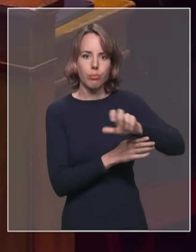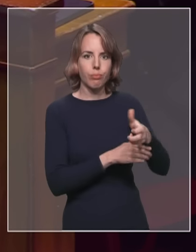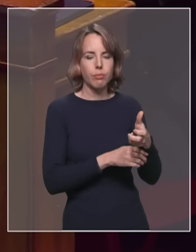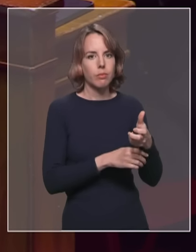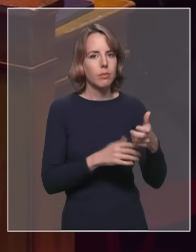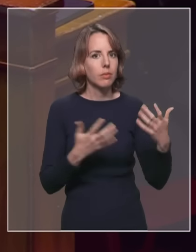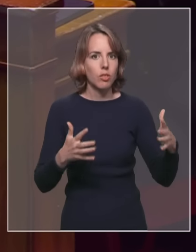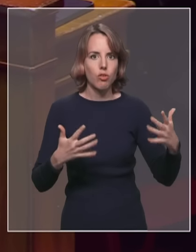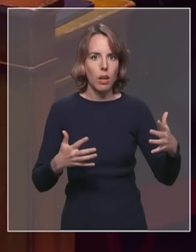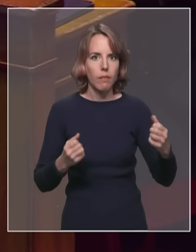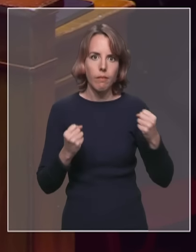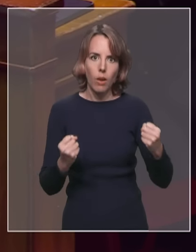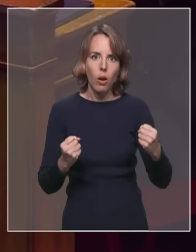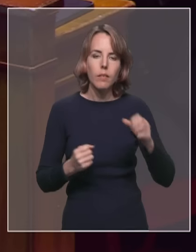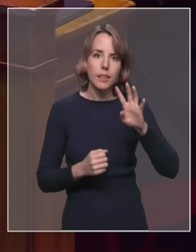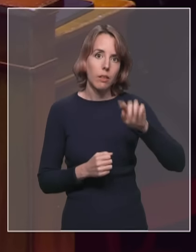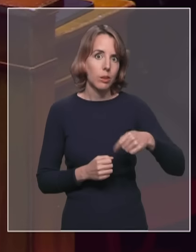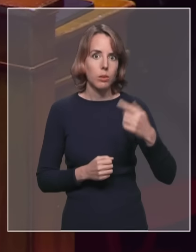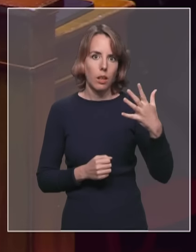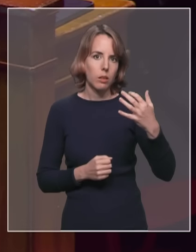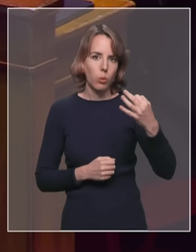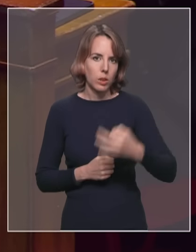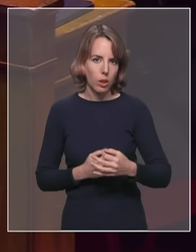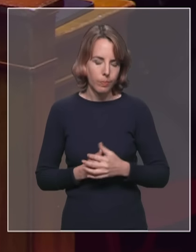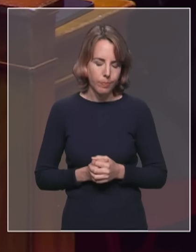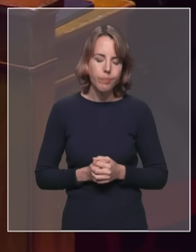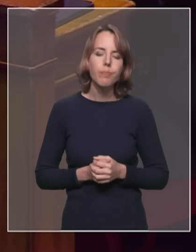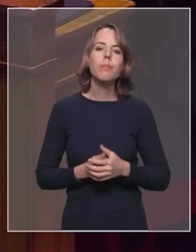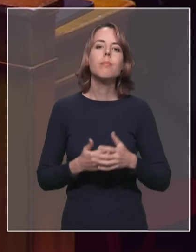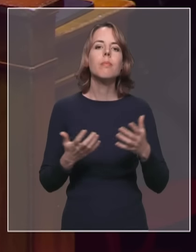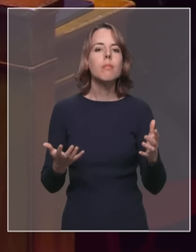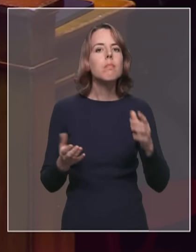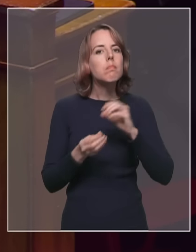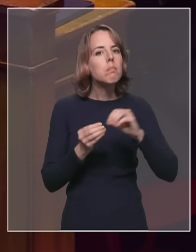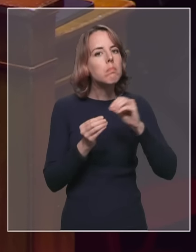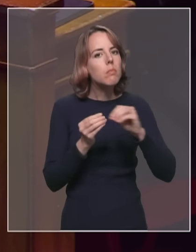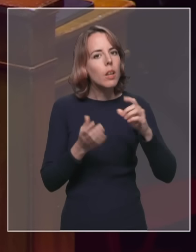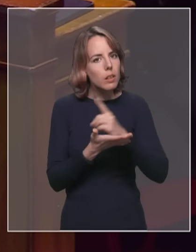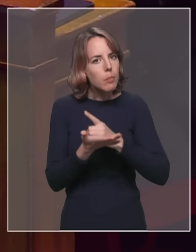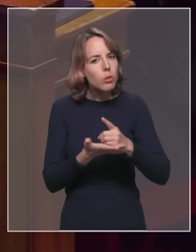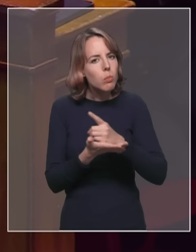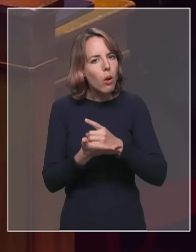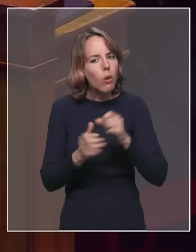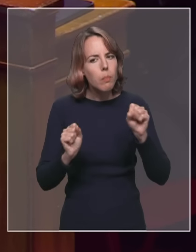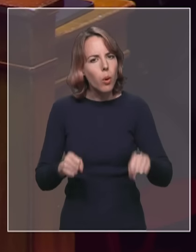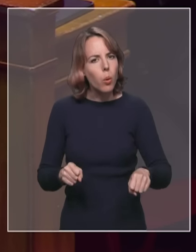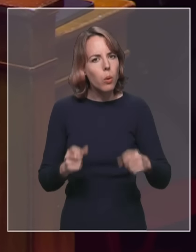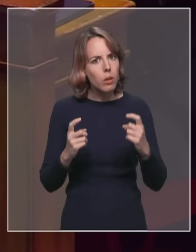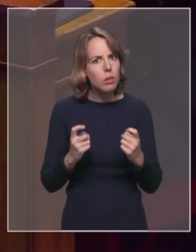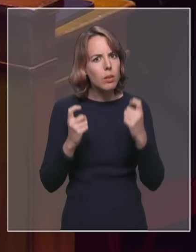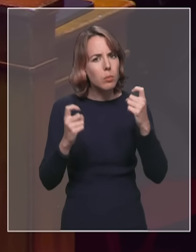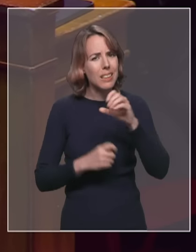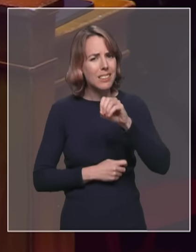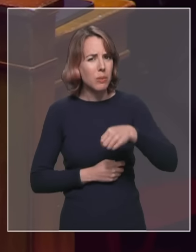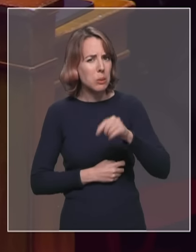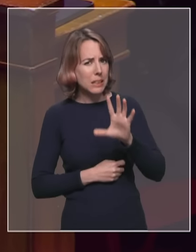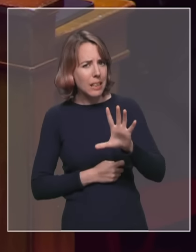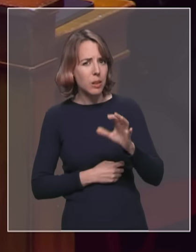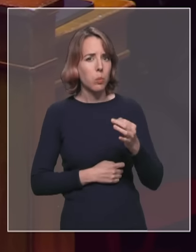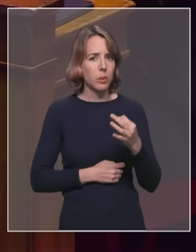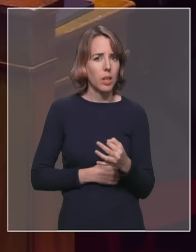taux de 4,5%. Ce qui est demandé, c'est une possibilité à la main des départements d'augmenter de